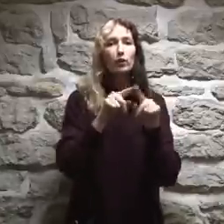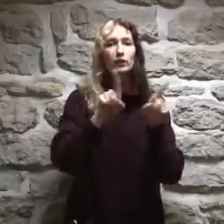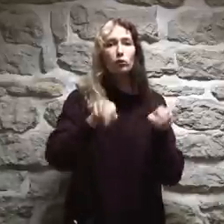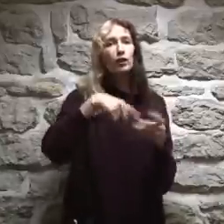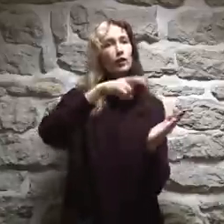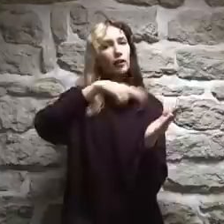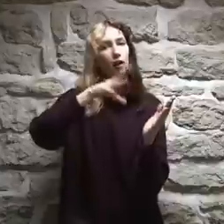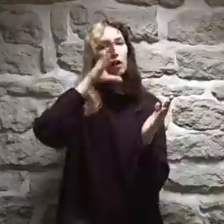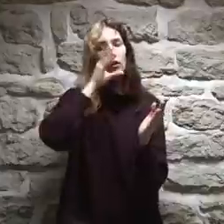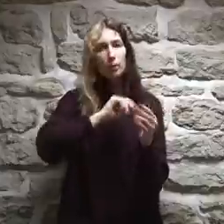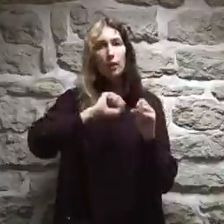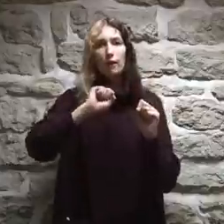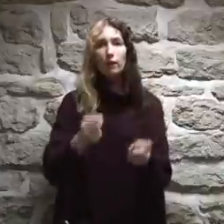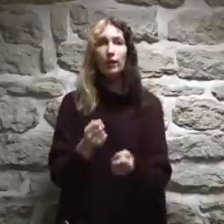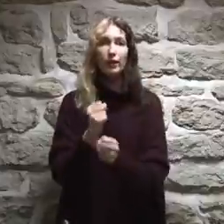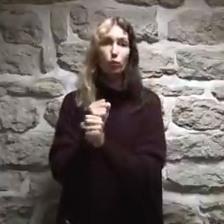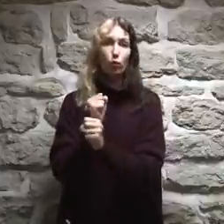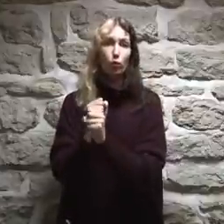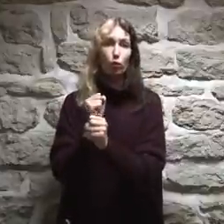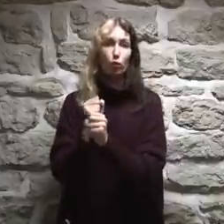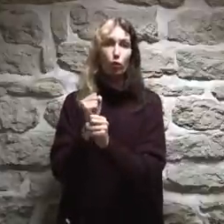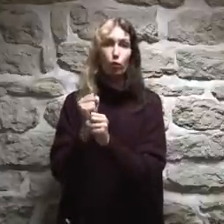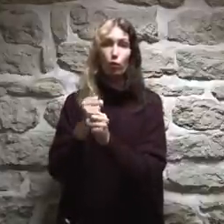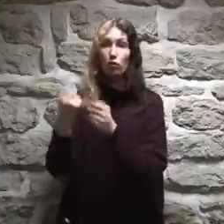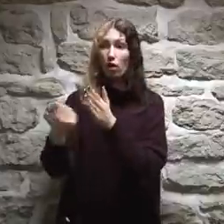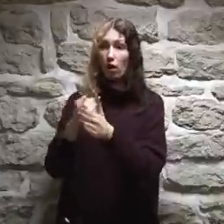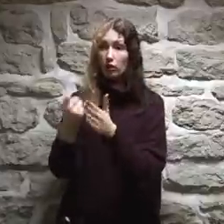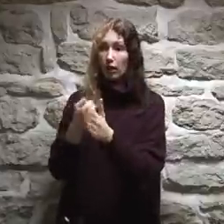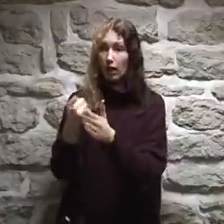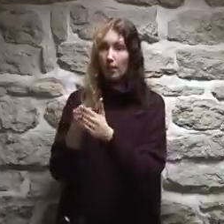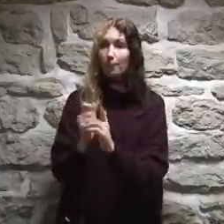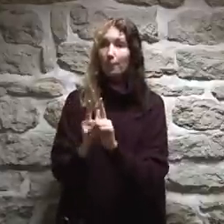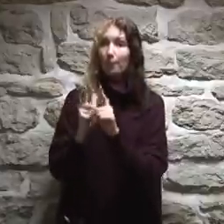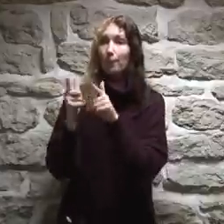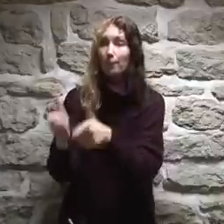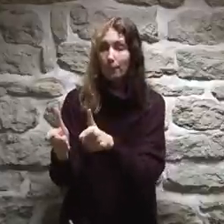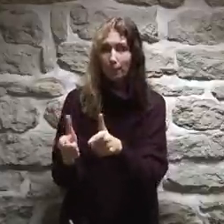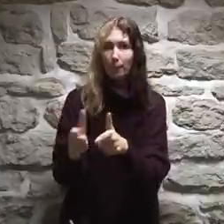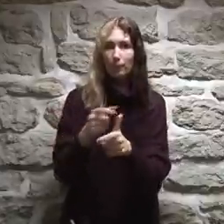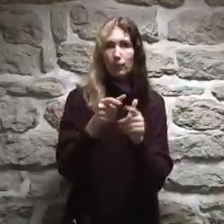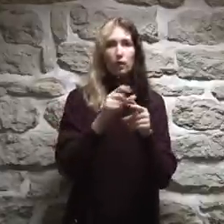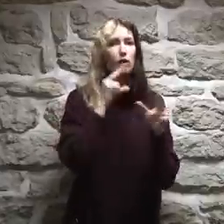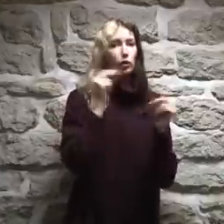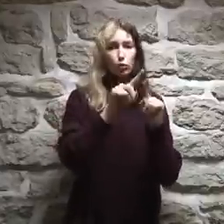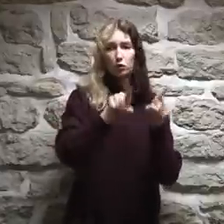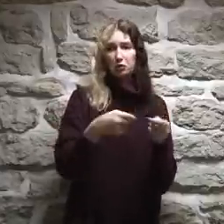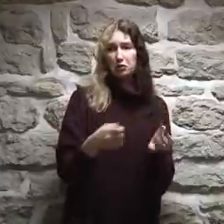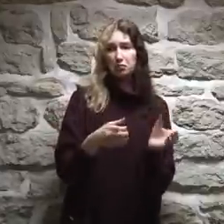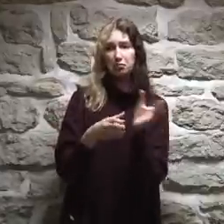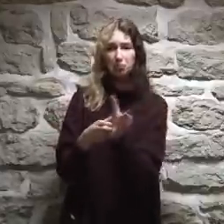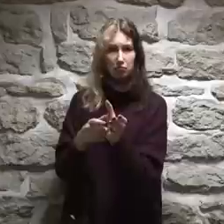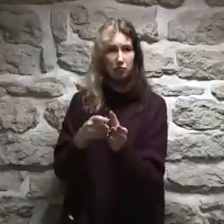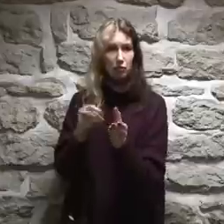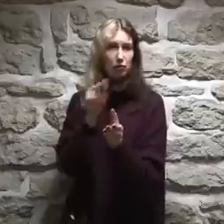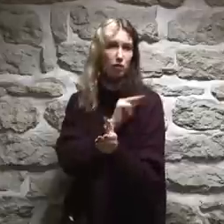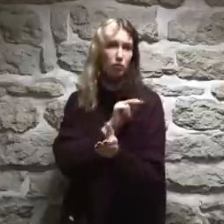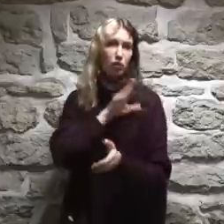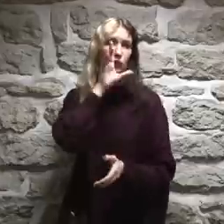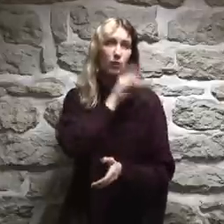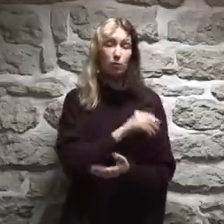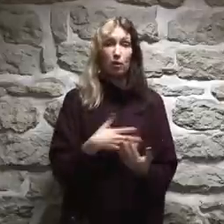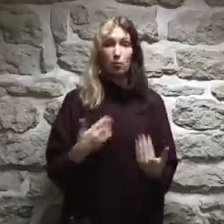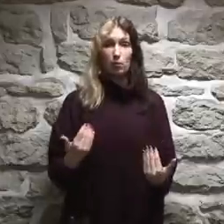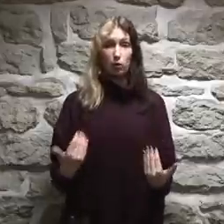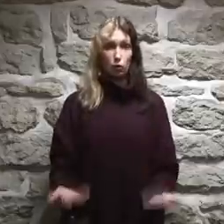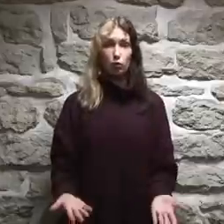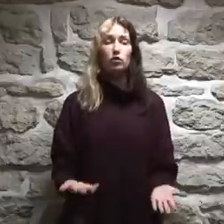näha või siis ka töökohtadele kandideerides neid tunnistusi kasutada. Praegu on siis